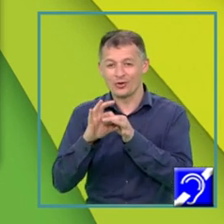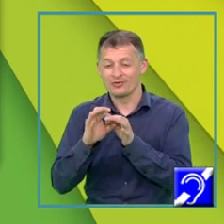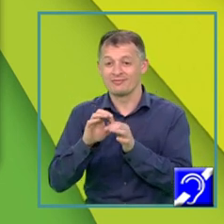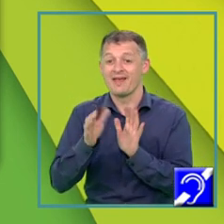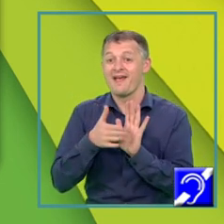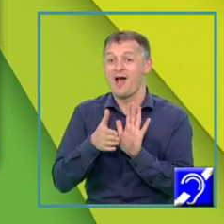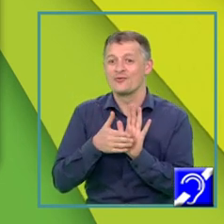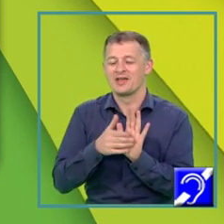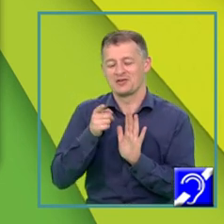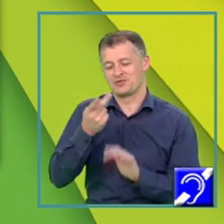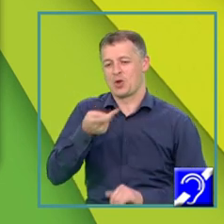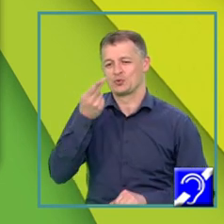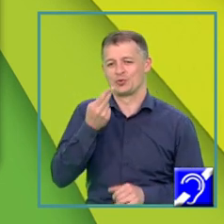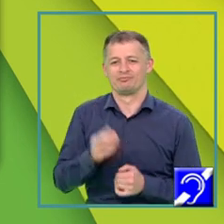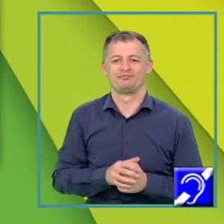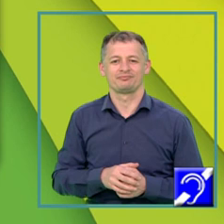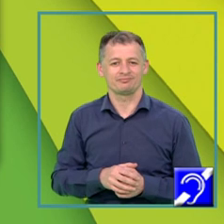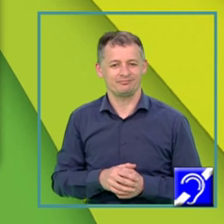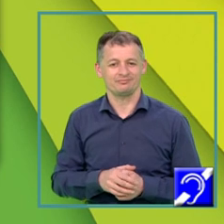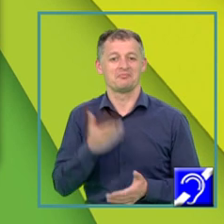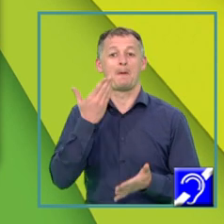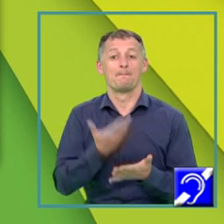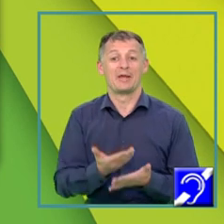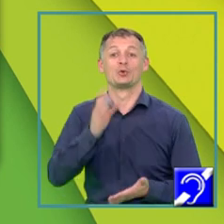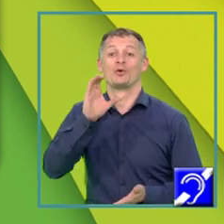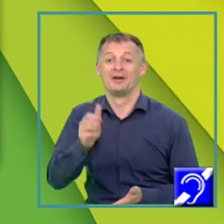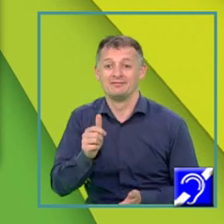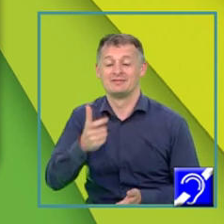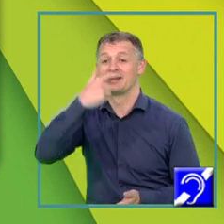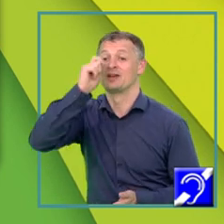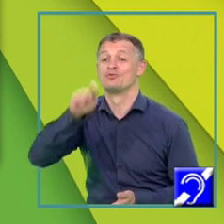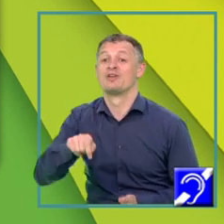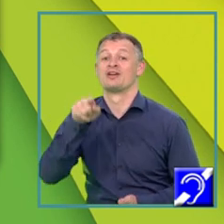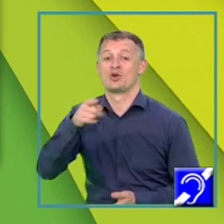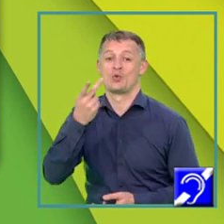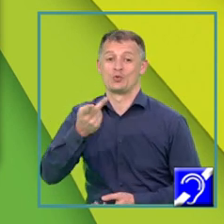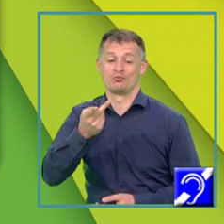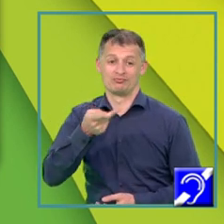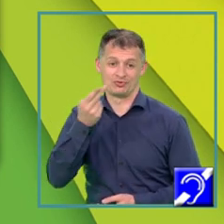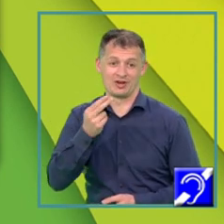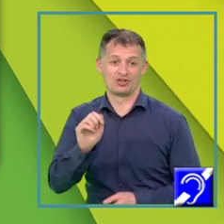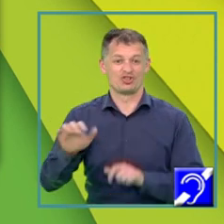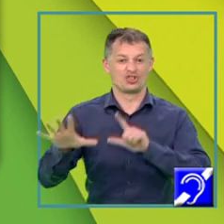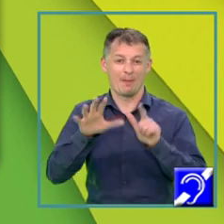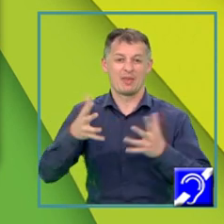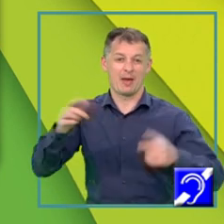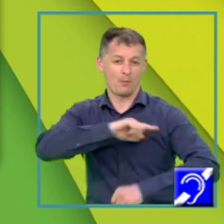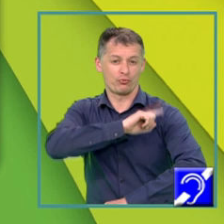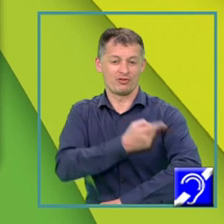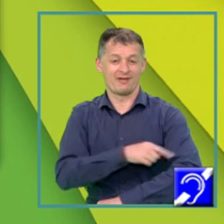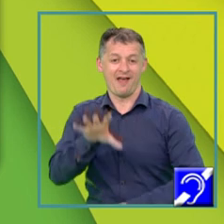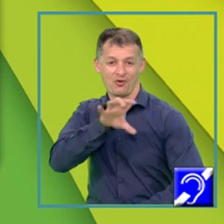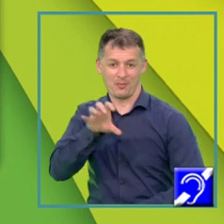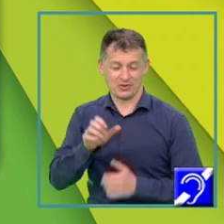și atunci mi-a fost mai ușor. Cauză. Pentru că se renunța astfel la garanția celor 7 mari puteri europene,